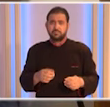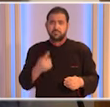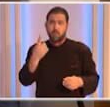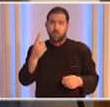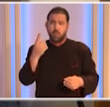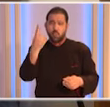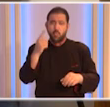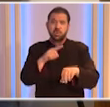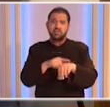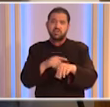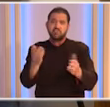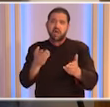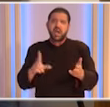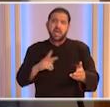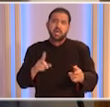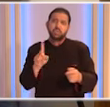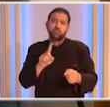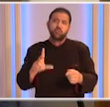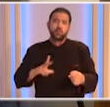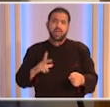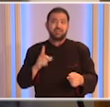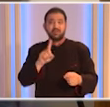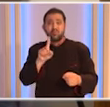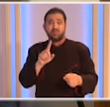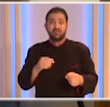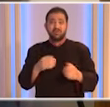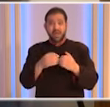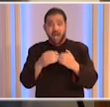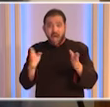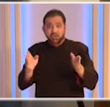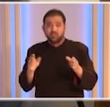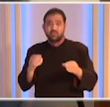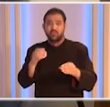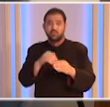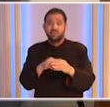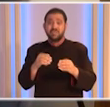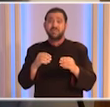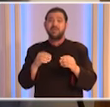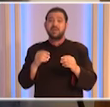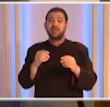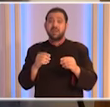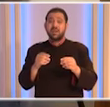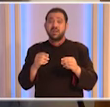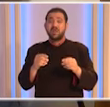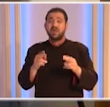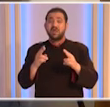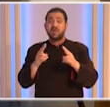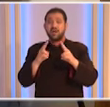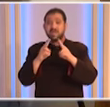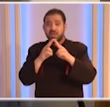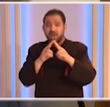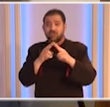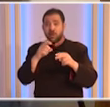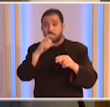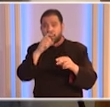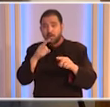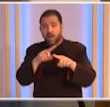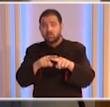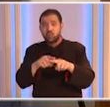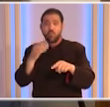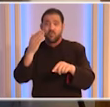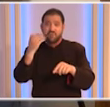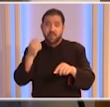niște luni, de niște, o perioadă care este și nu este. De la început, în timpul al fecundării ovulului femeiesc de către